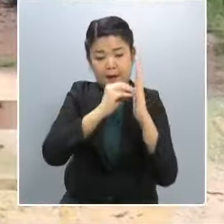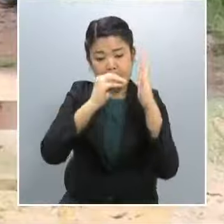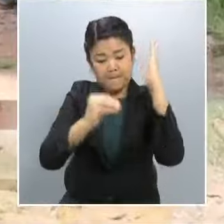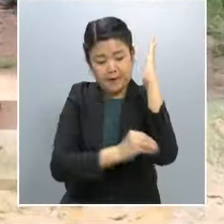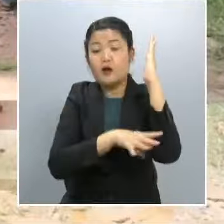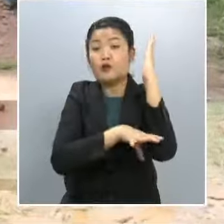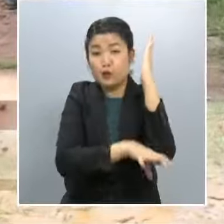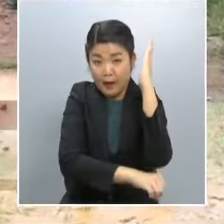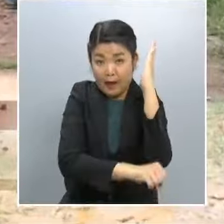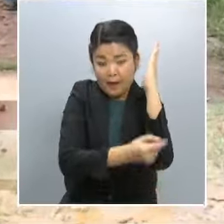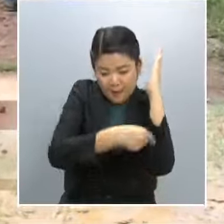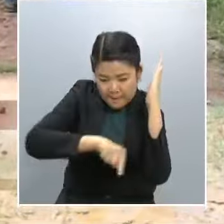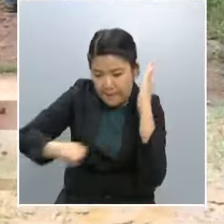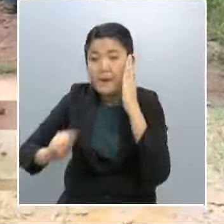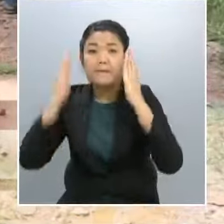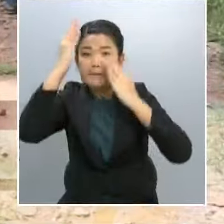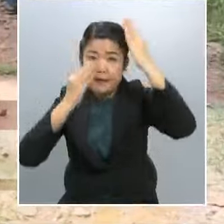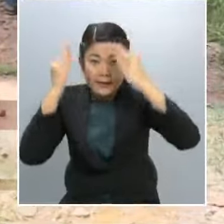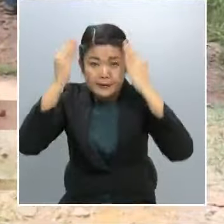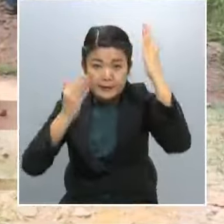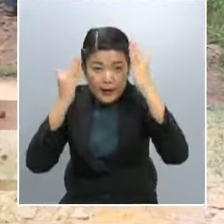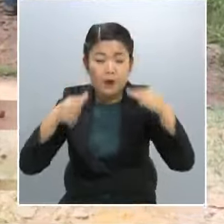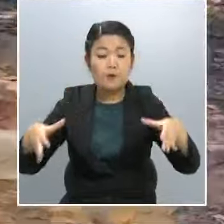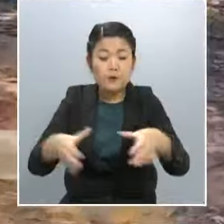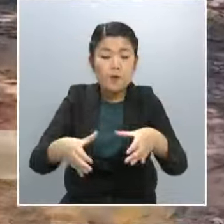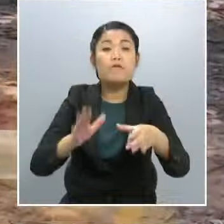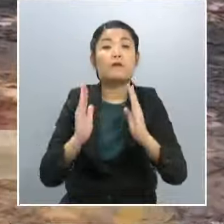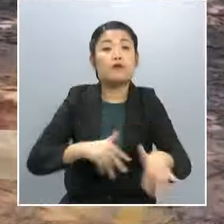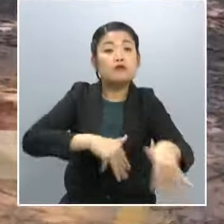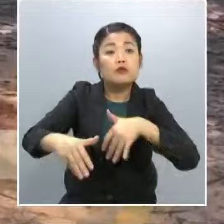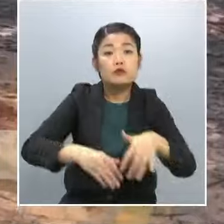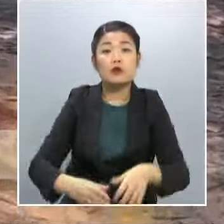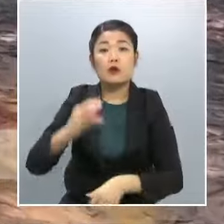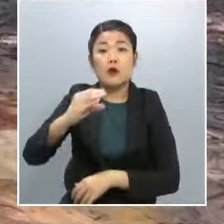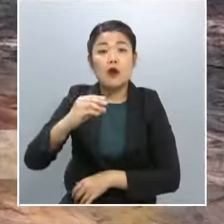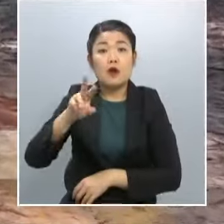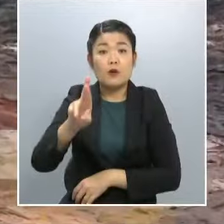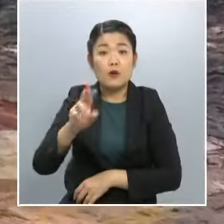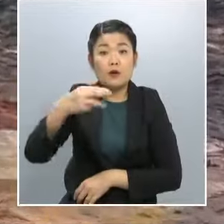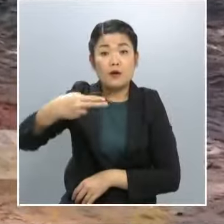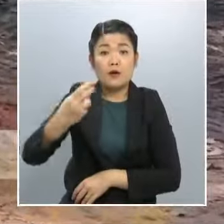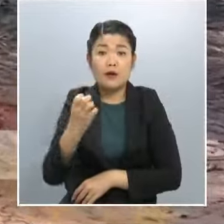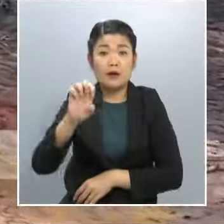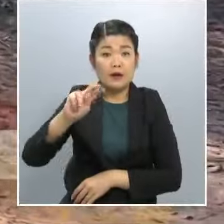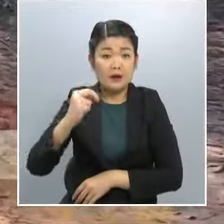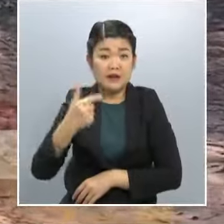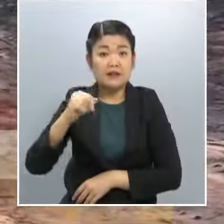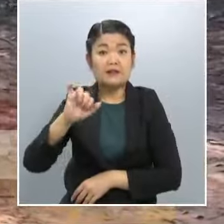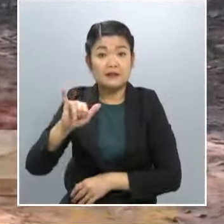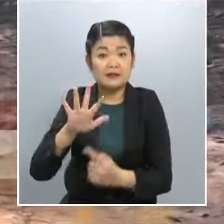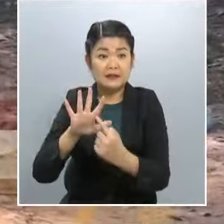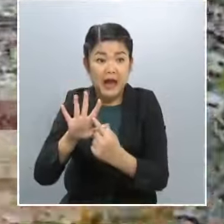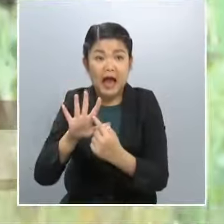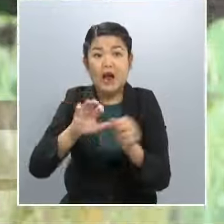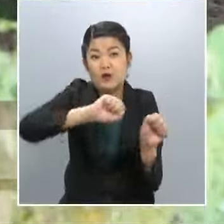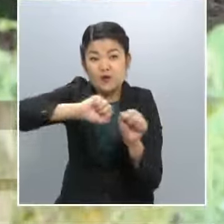อไปที่มาเลเซียประเทศเพื่อนบ้านเป็นชาวโรฮิงญาแรงงานทั้งหมดเนี่ยจริงๆในรถตู้ทึบถูกอัดมา